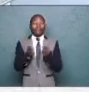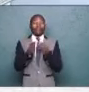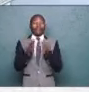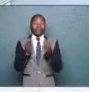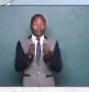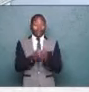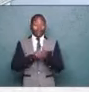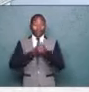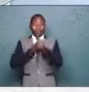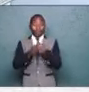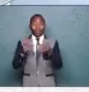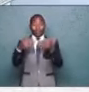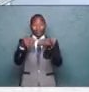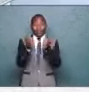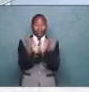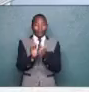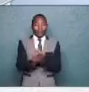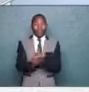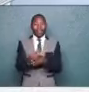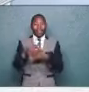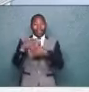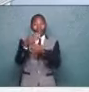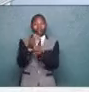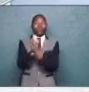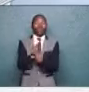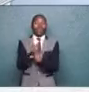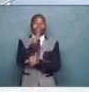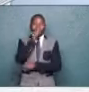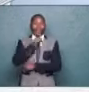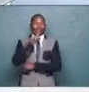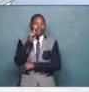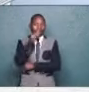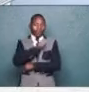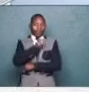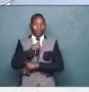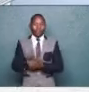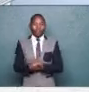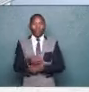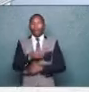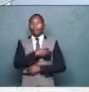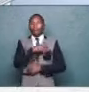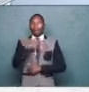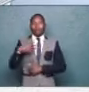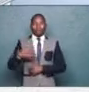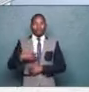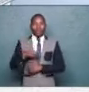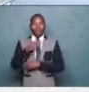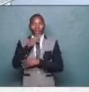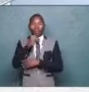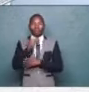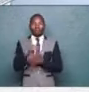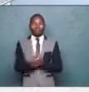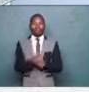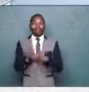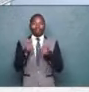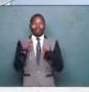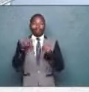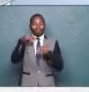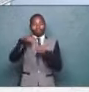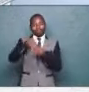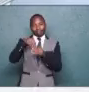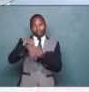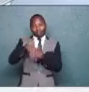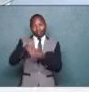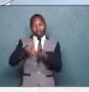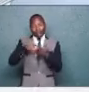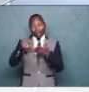Mkumano ndi atsogolera azipani ndi mabungo omwe siyaboma. Amayi ndi abambo, pokonzekera akalembera